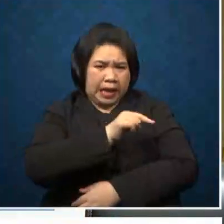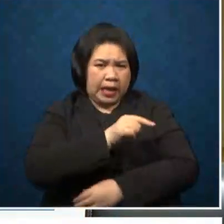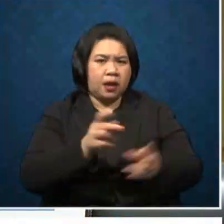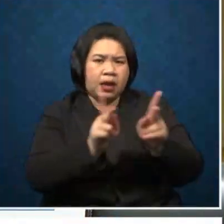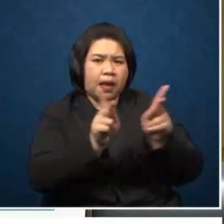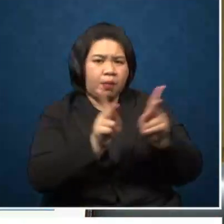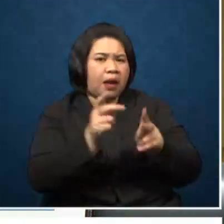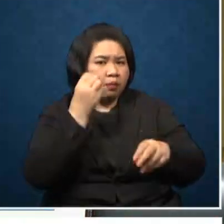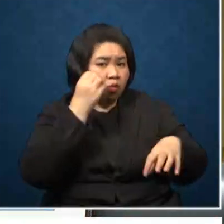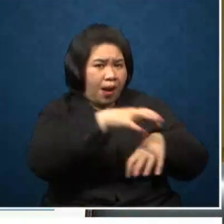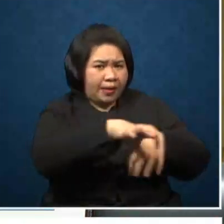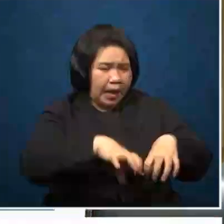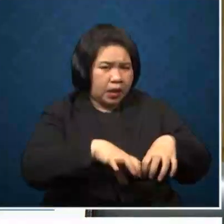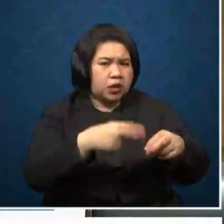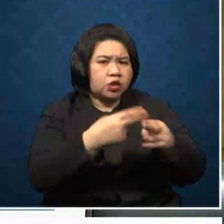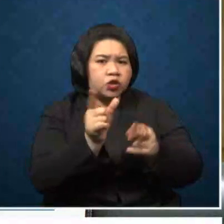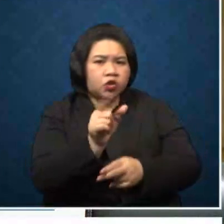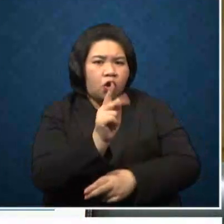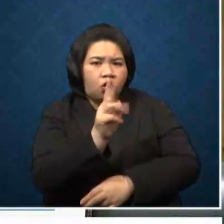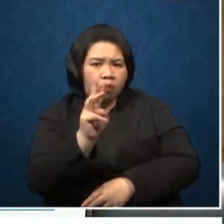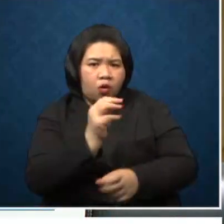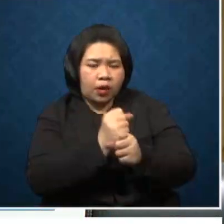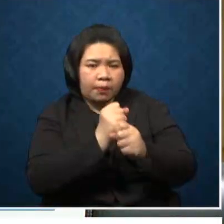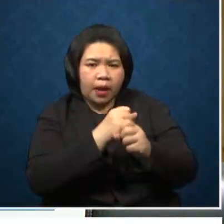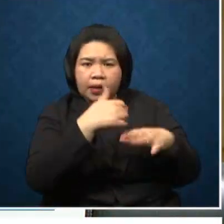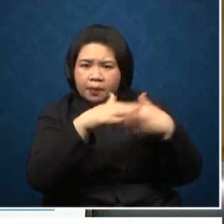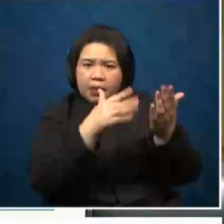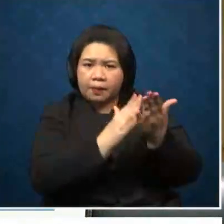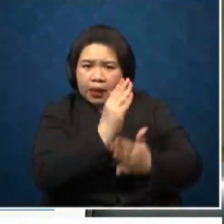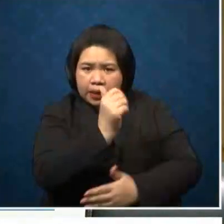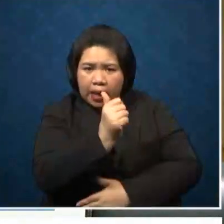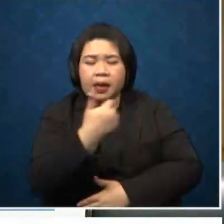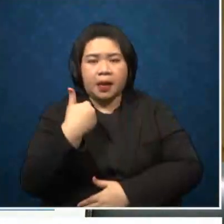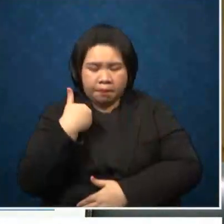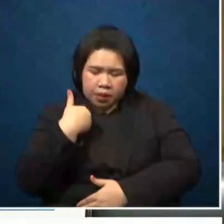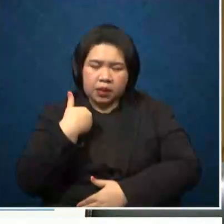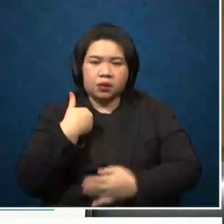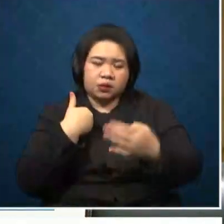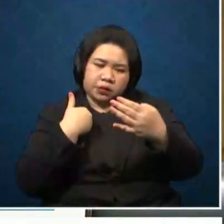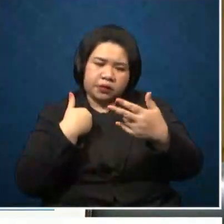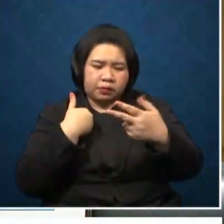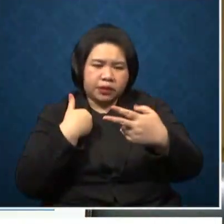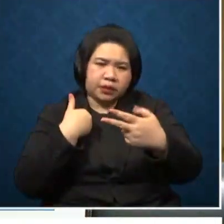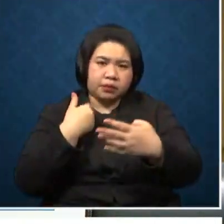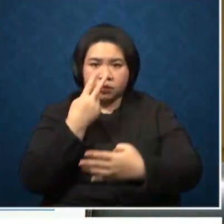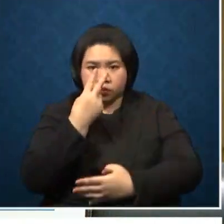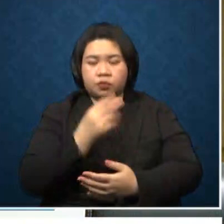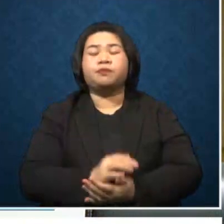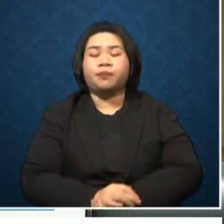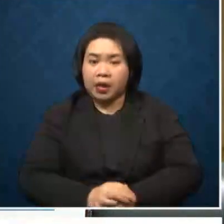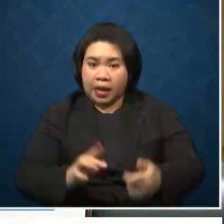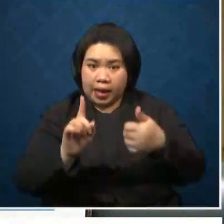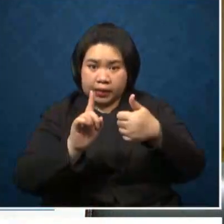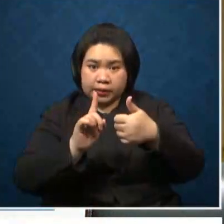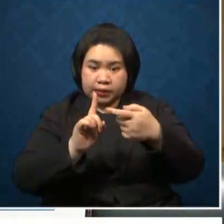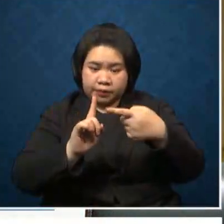ที่ดำเนินการได้อย่างมีประสิทธิภาพเนี่ยจะต้องมีองค์ประกอบ 3 4ประการดังต่อไปนี้อันที่ 1